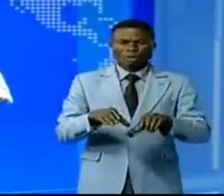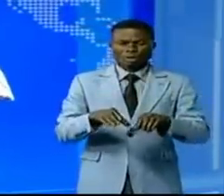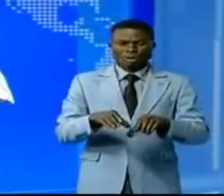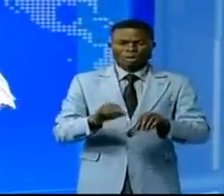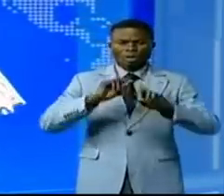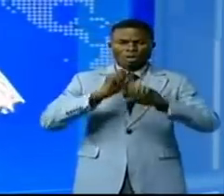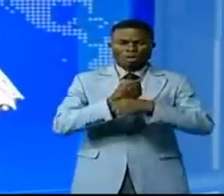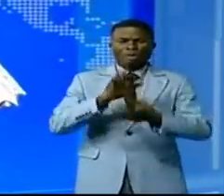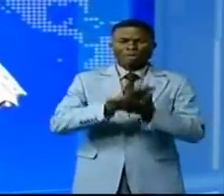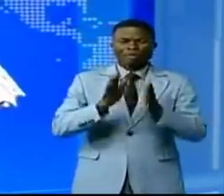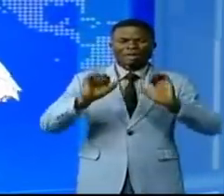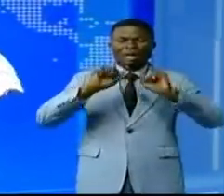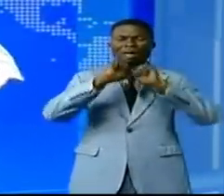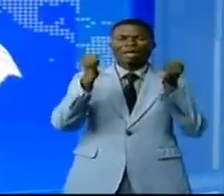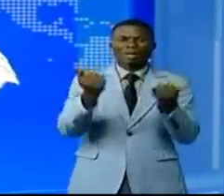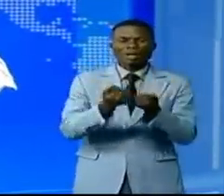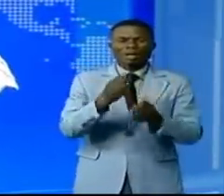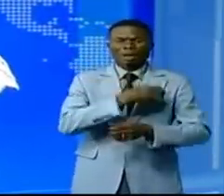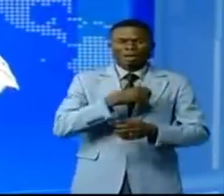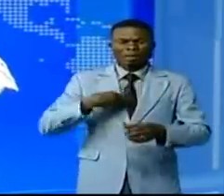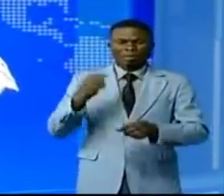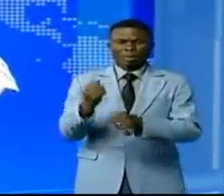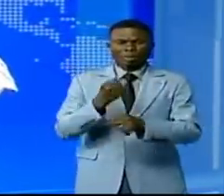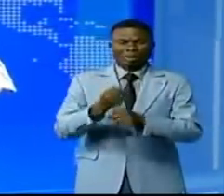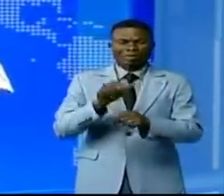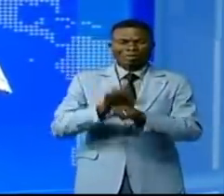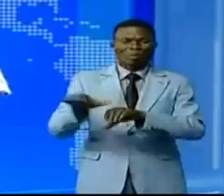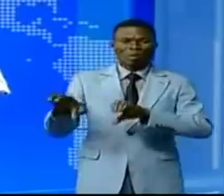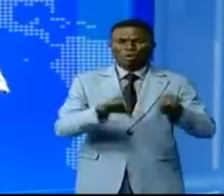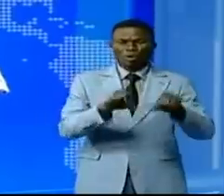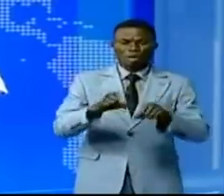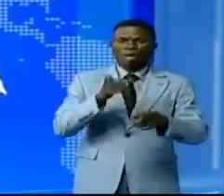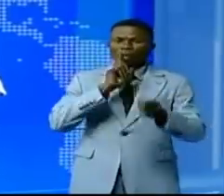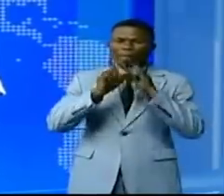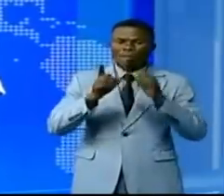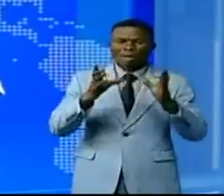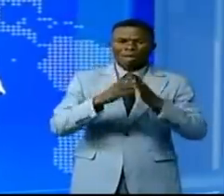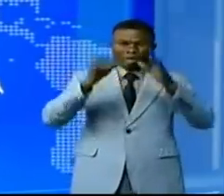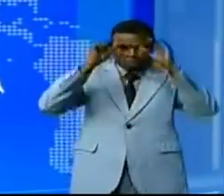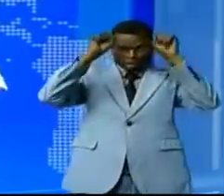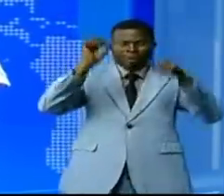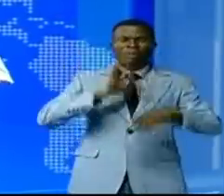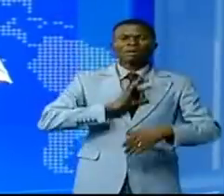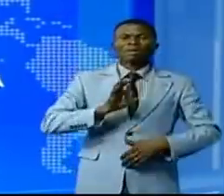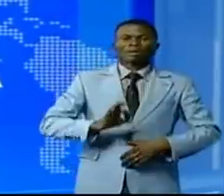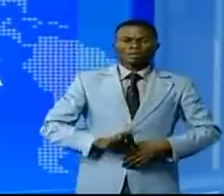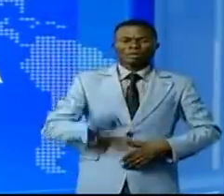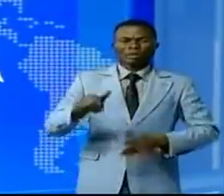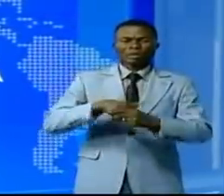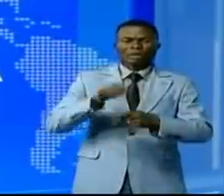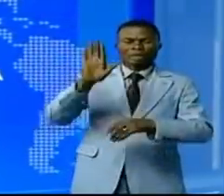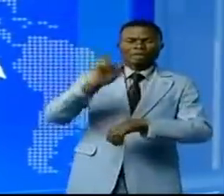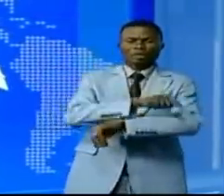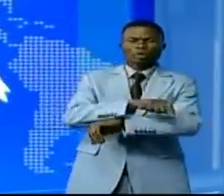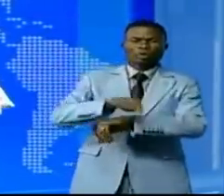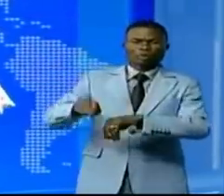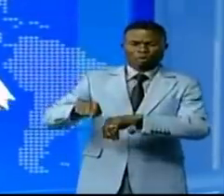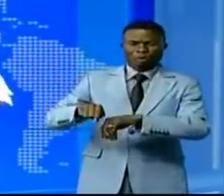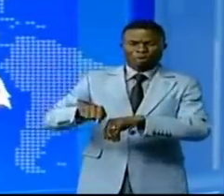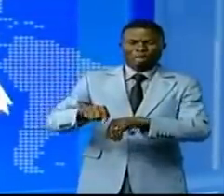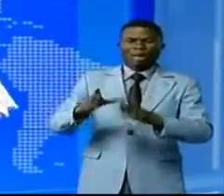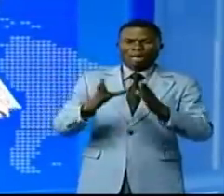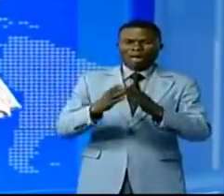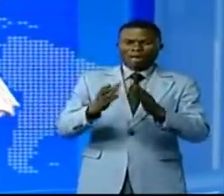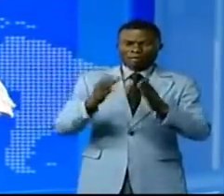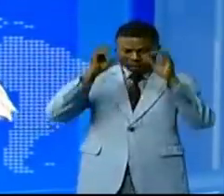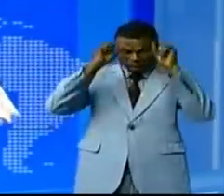en association. Ces femmes évoluent dans différents domaines. Elles ont échangé avec le chef de l'État, Félix-Antoine Tshisekedi Tshilombo. Ensemble, ils